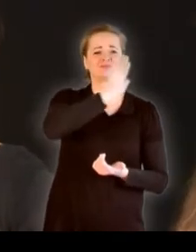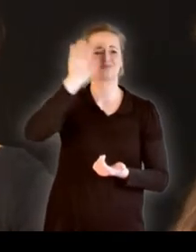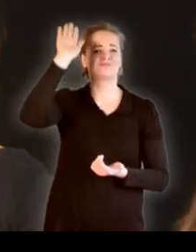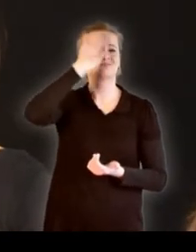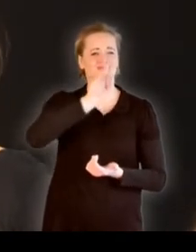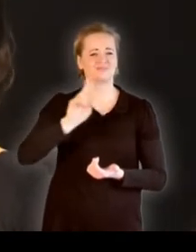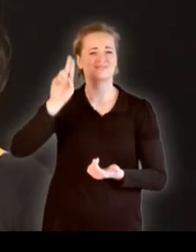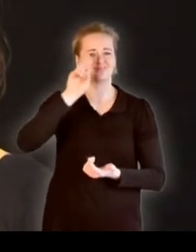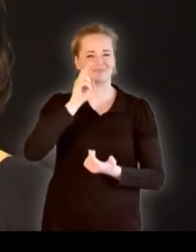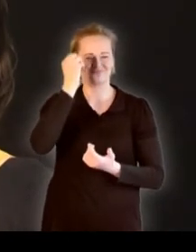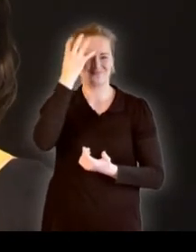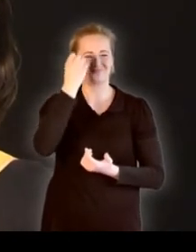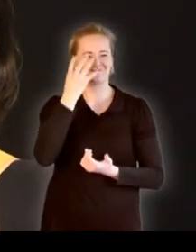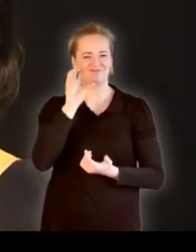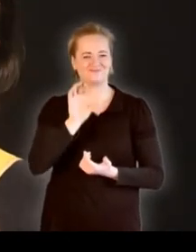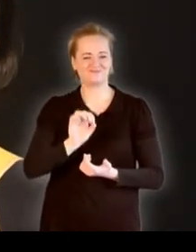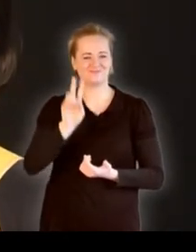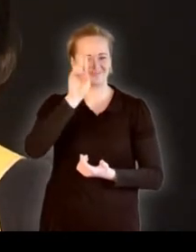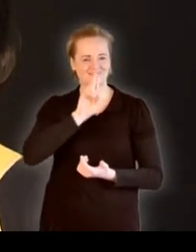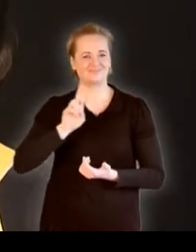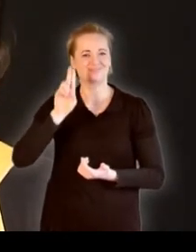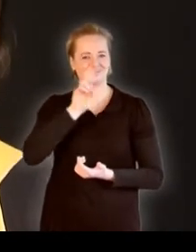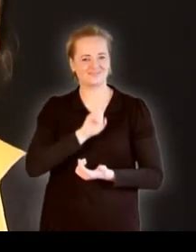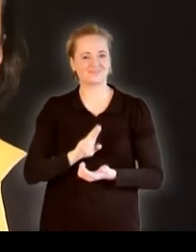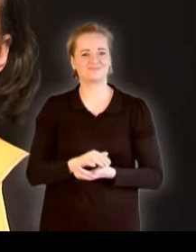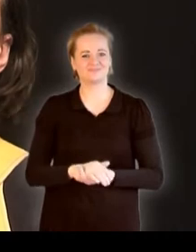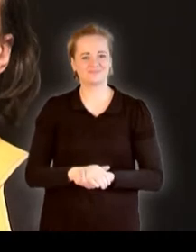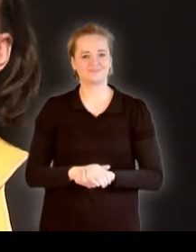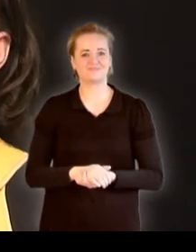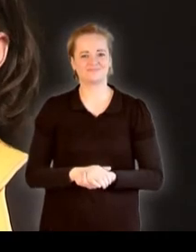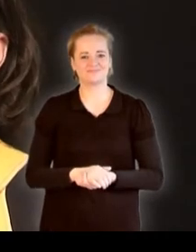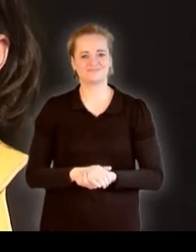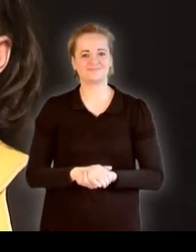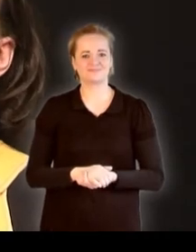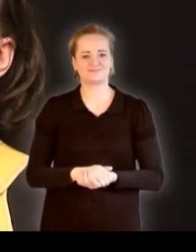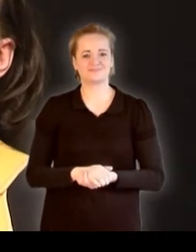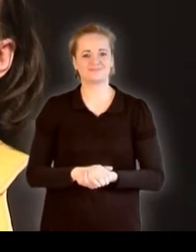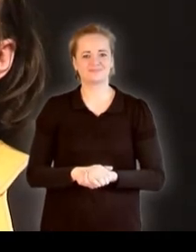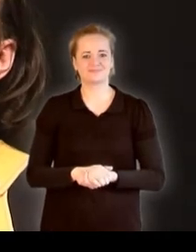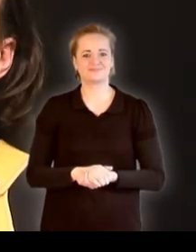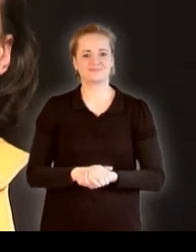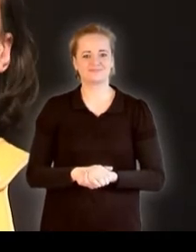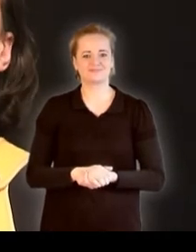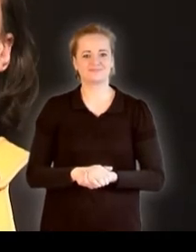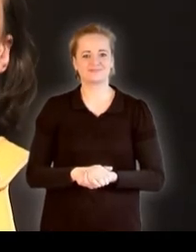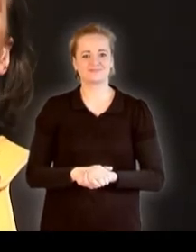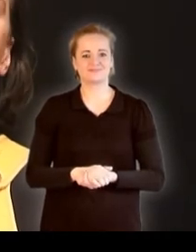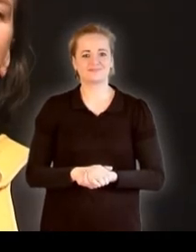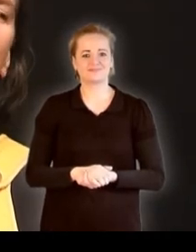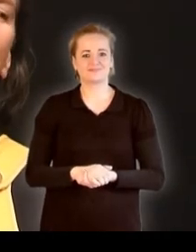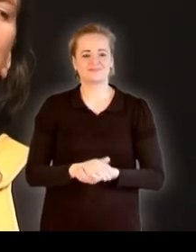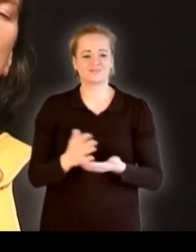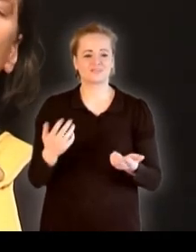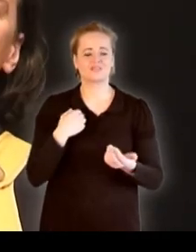sparnai nusidažė mėlinai, trys apvalios mano akys, trys